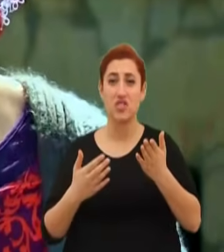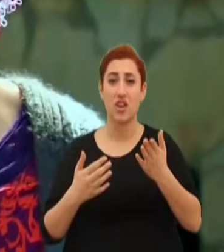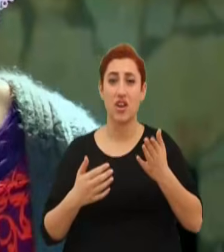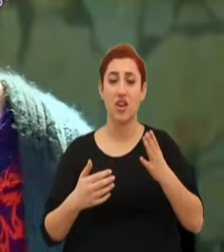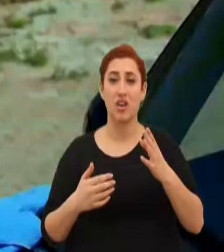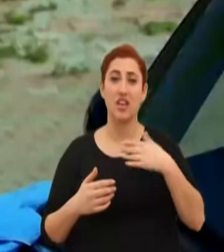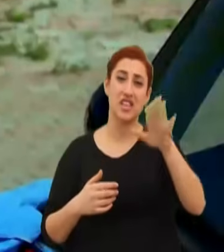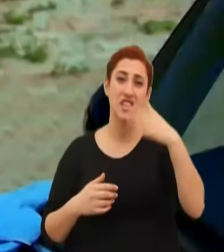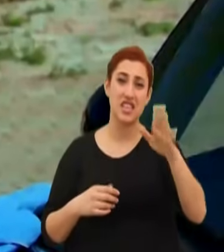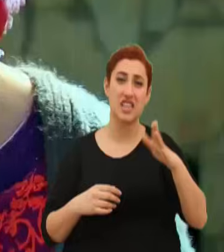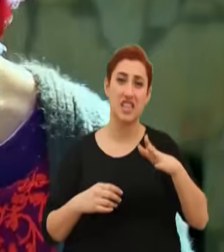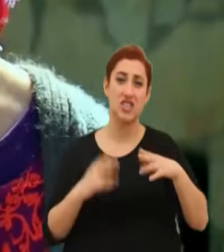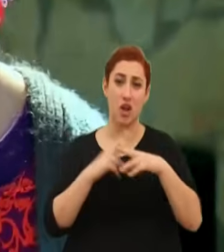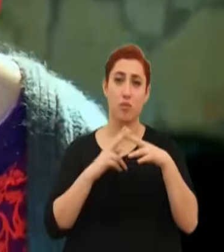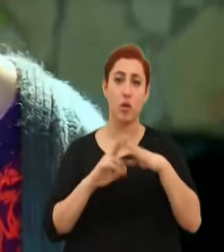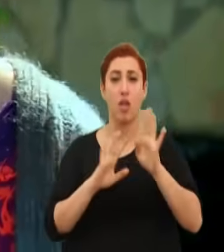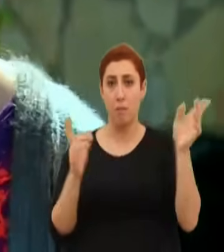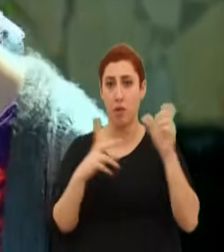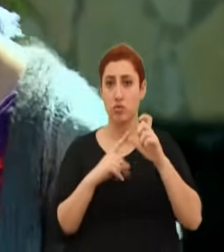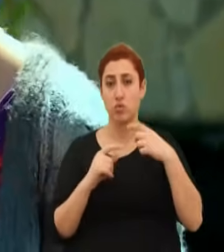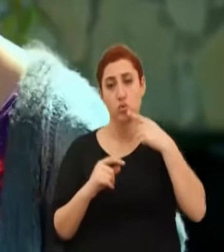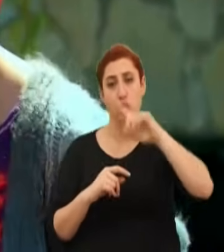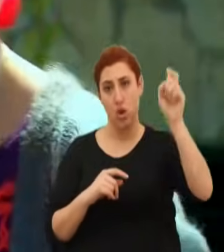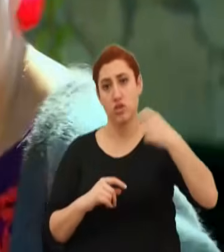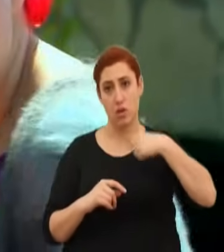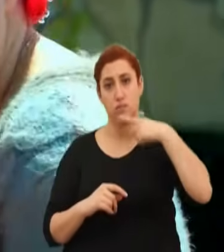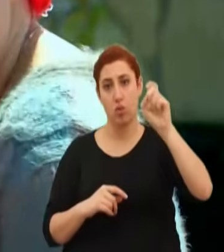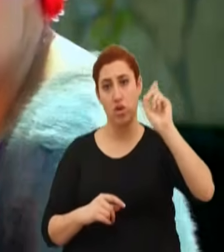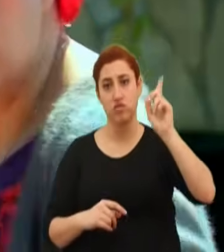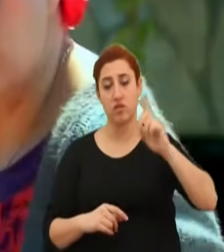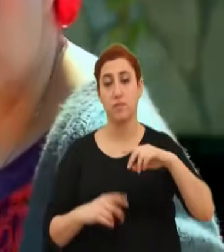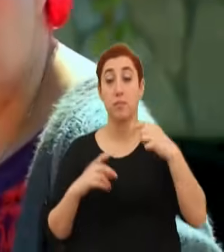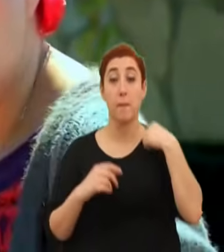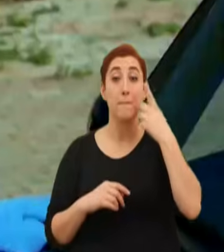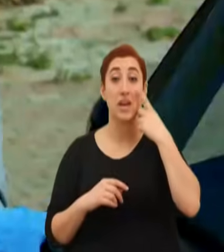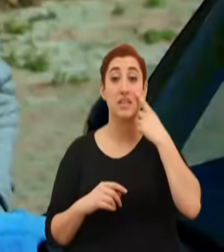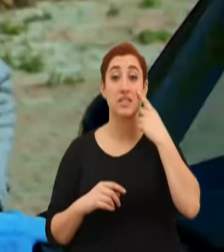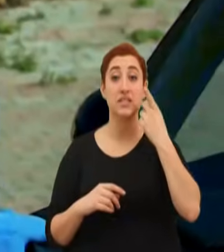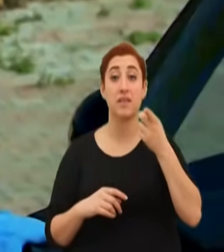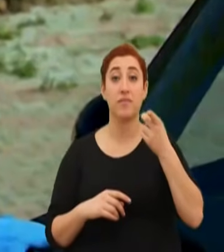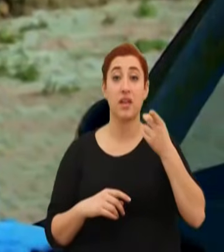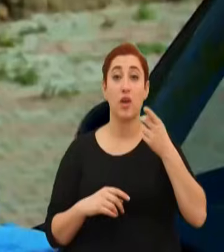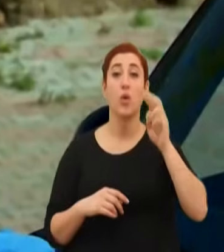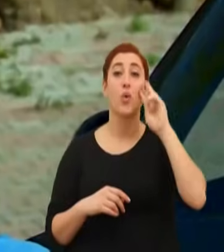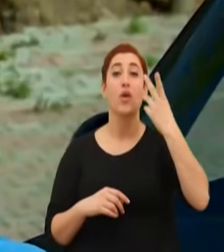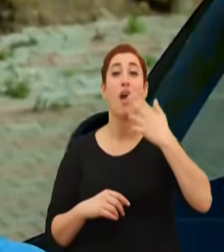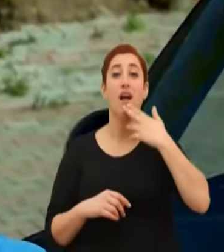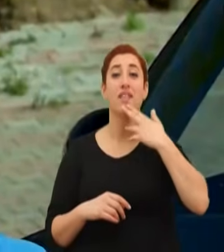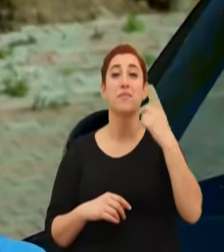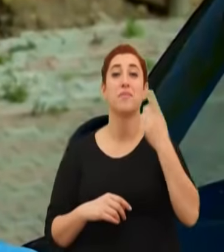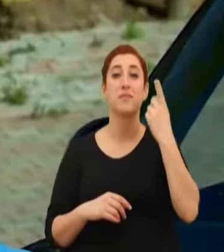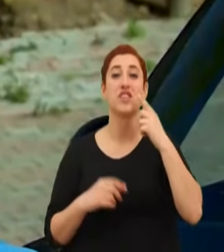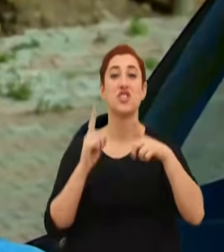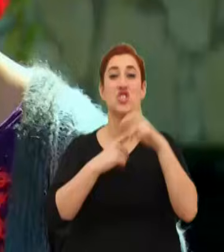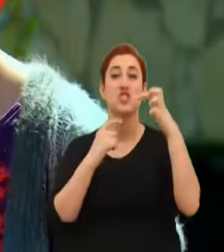İnanmıyorsa git sor. Git sor çabuk. Tamam Şükrü. Soracağım ben, soracağım. Baksana. Rüyam Hanım'ın bir de